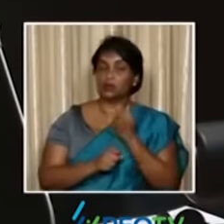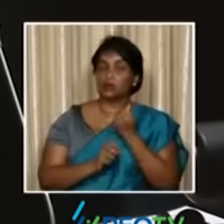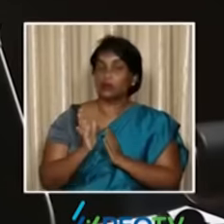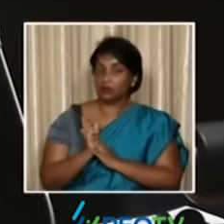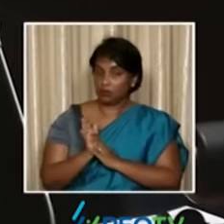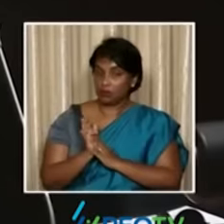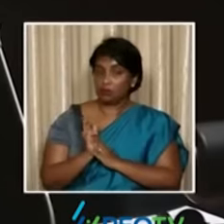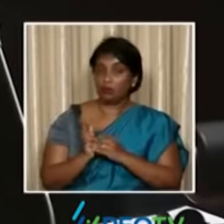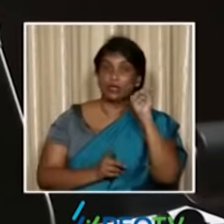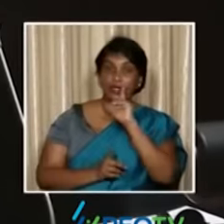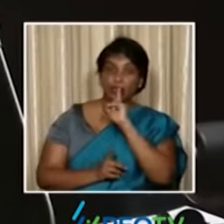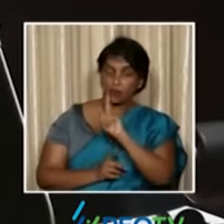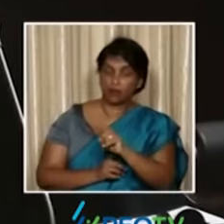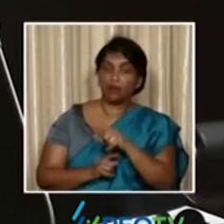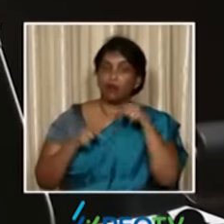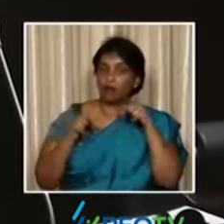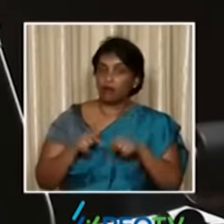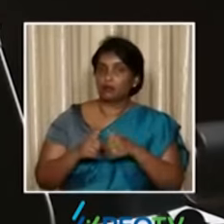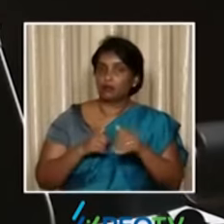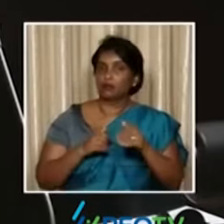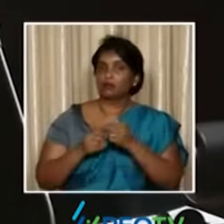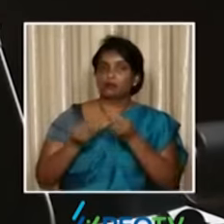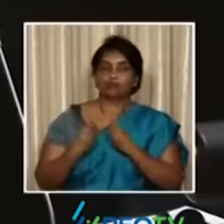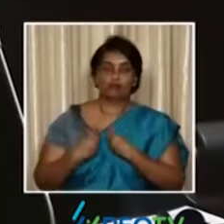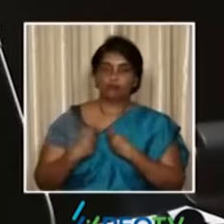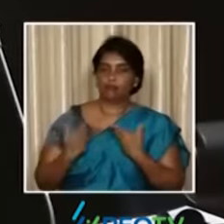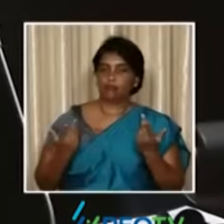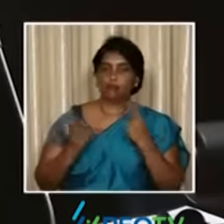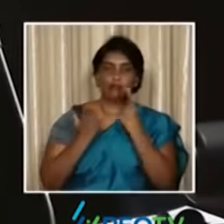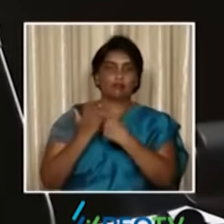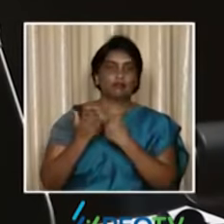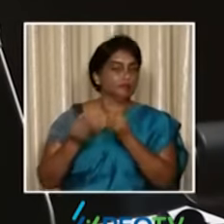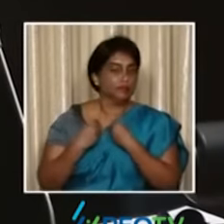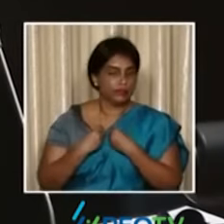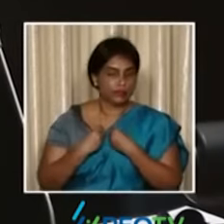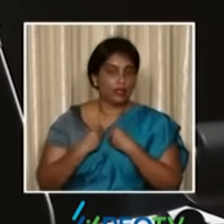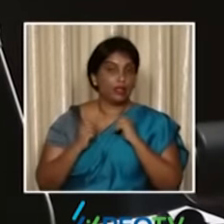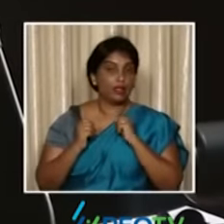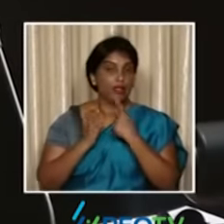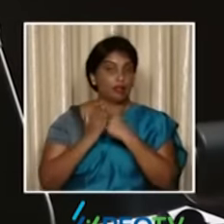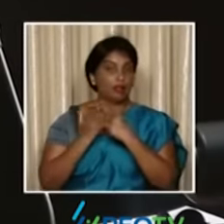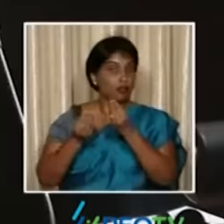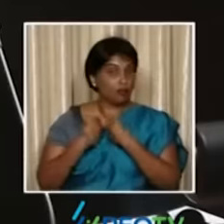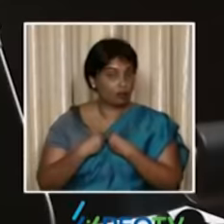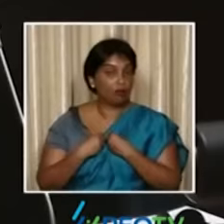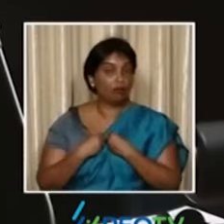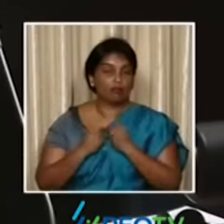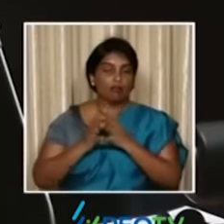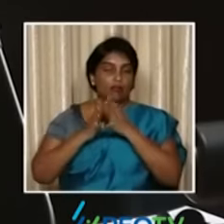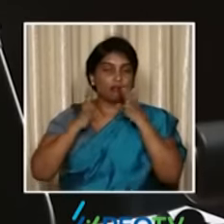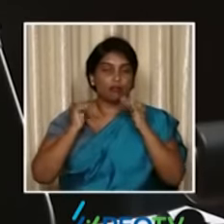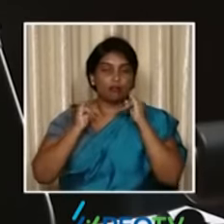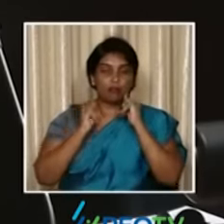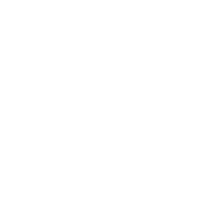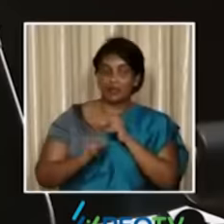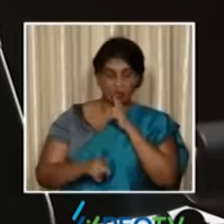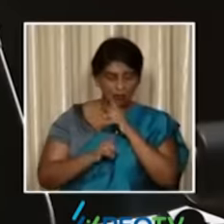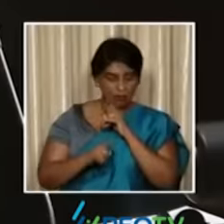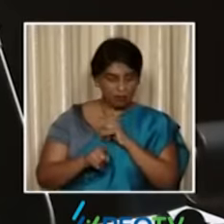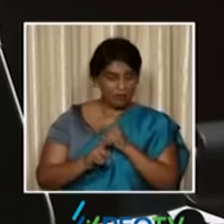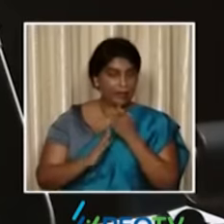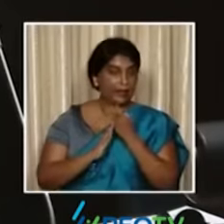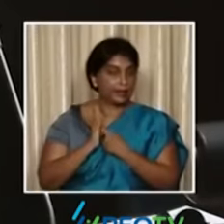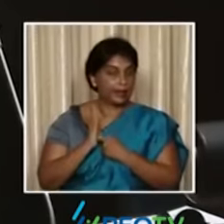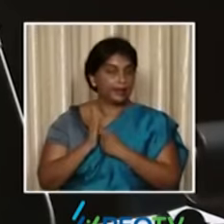කාරක සභාව නියෝග කරලා තියෙනවා. අද වෙනකන් ඒගොල්ලෝ අසමත් වෙලා තියෙනවා මේ ලයිස්තු ඉදිරිපත් කරන්න. මොකද මේ ලයිස්තු ඉදිරිපත් කළොත් හුඟක් දූෂණය ගැන කතා කරන